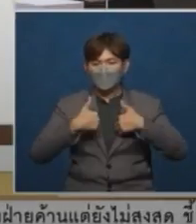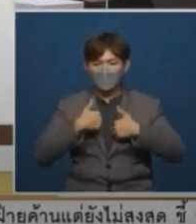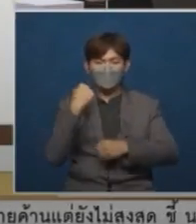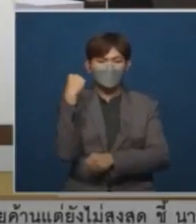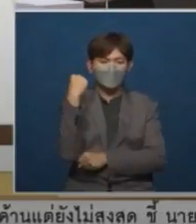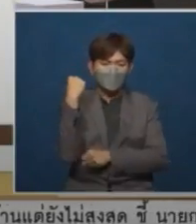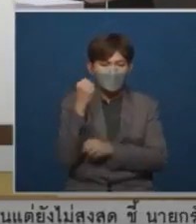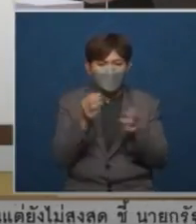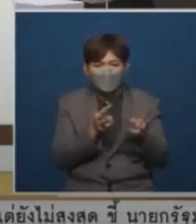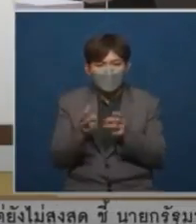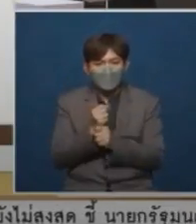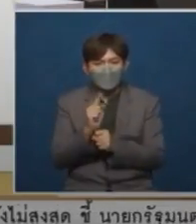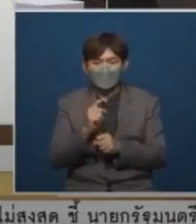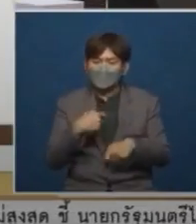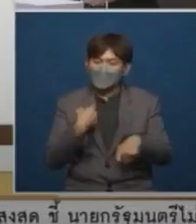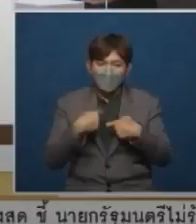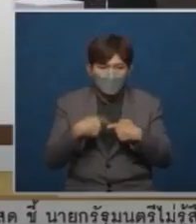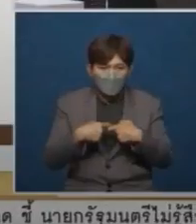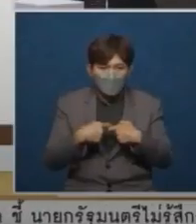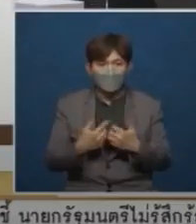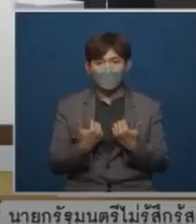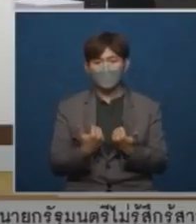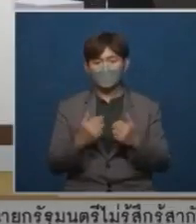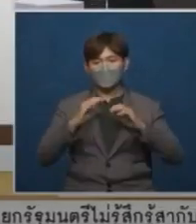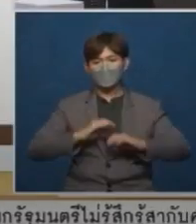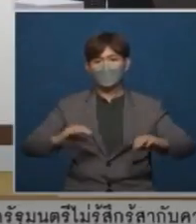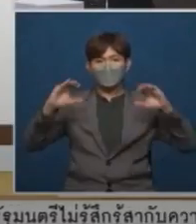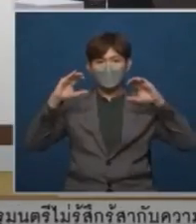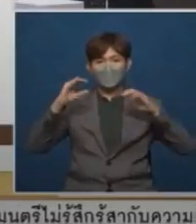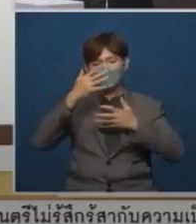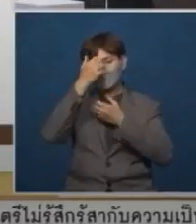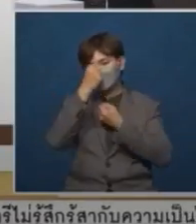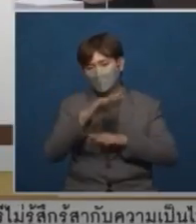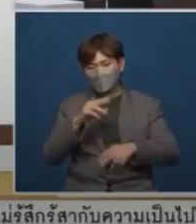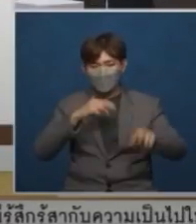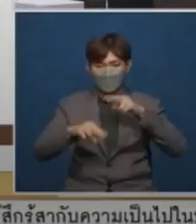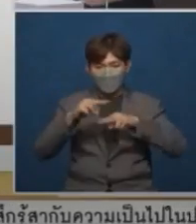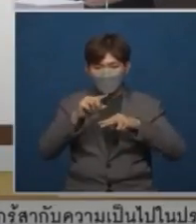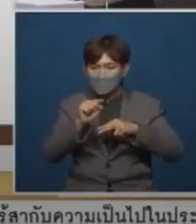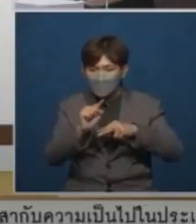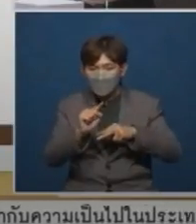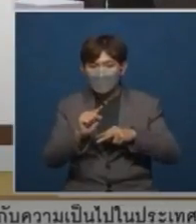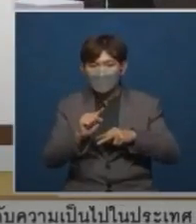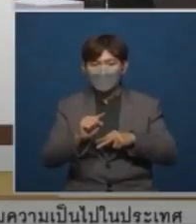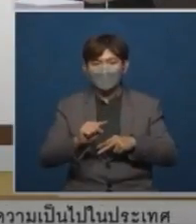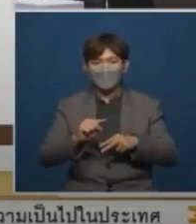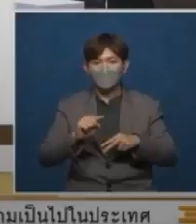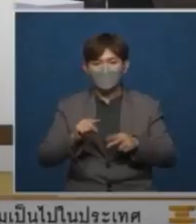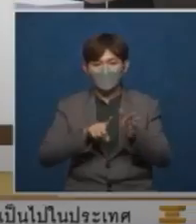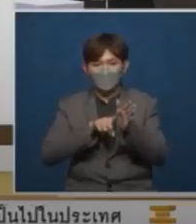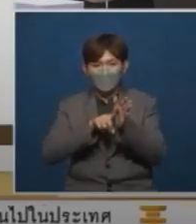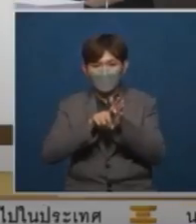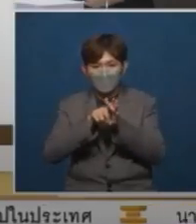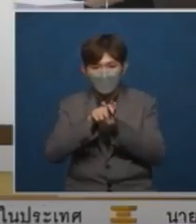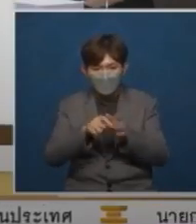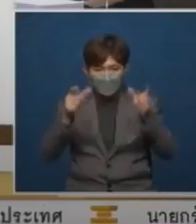ากนักค่ะท่านประธานดังนั้นการที่รัฐบาลละเลยที่จะควบคุมโรคระบาดลำปีสกินจึงสร้างความสูญ